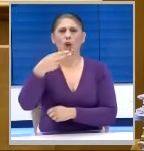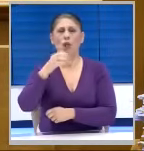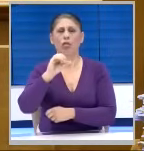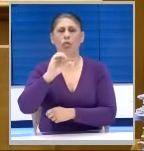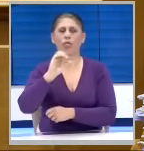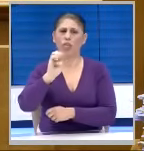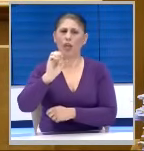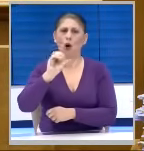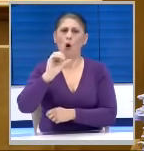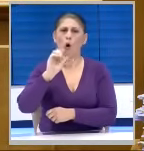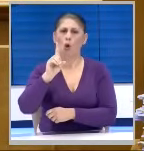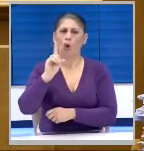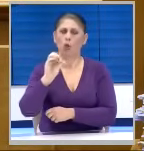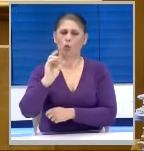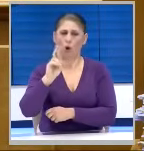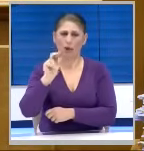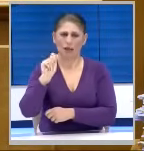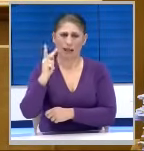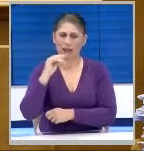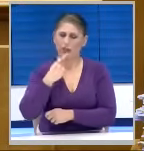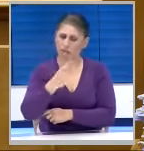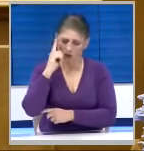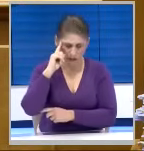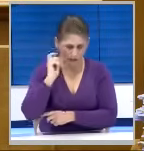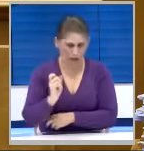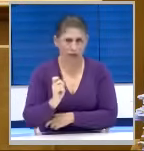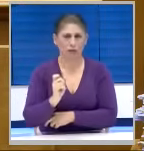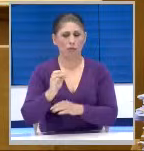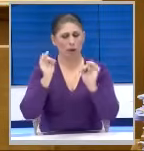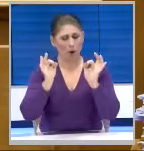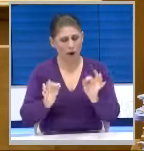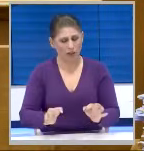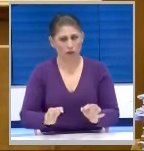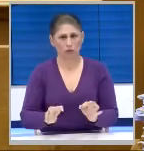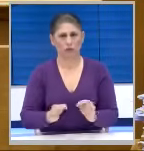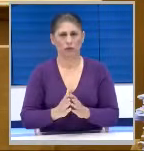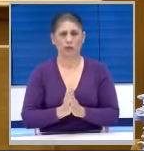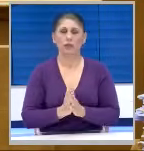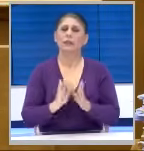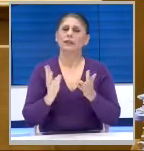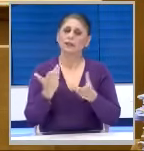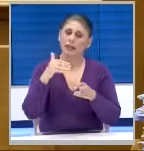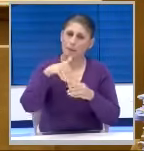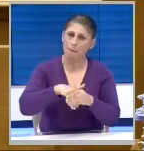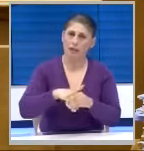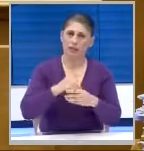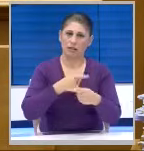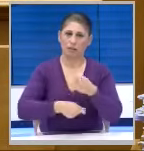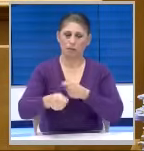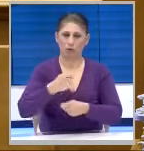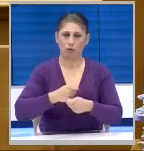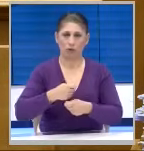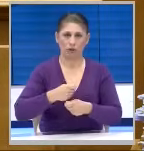ρητός λέει γνωρίζουμε απολύτως τι περιείχε η εμπορική